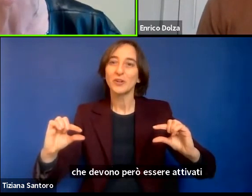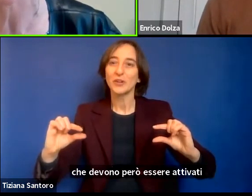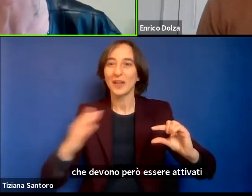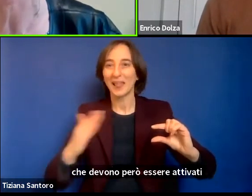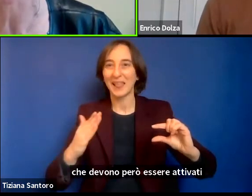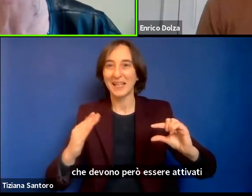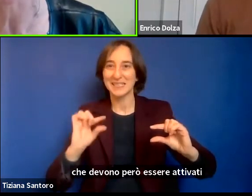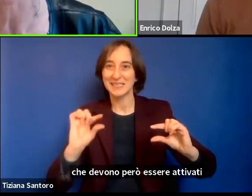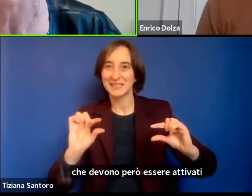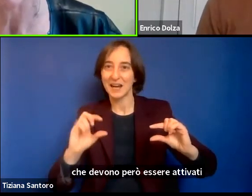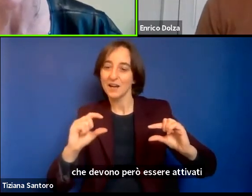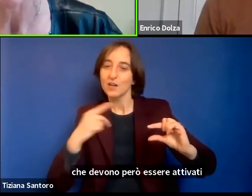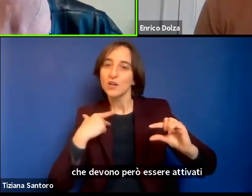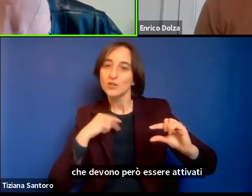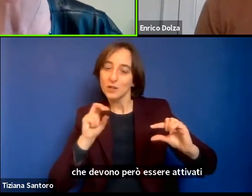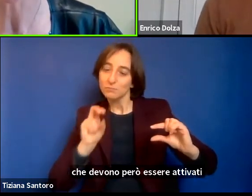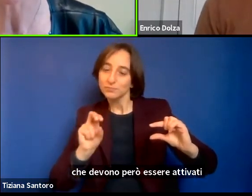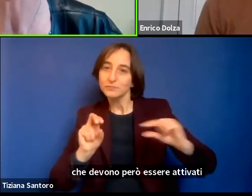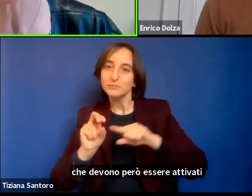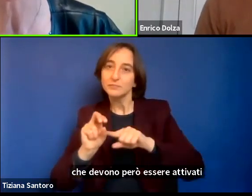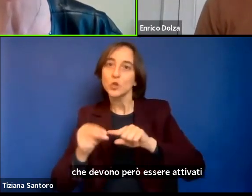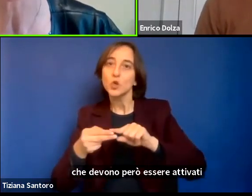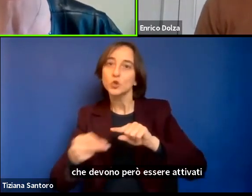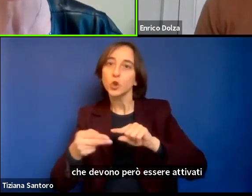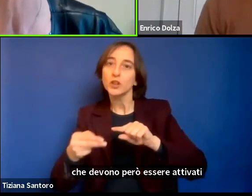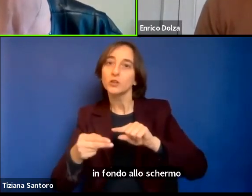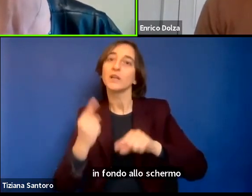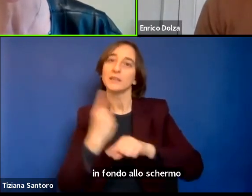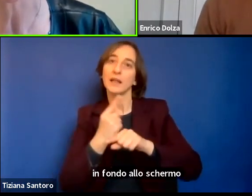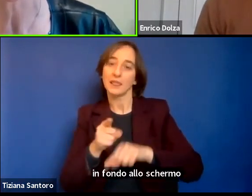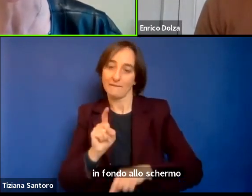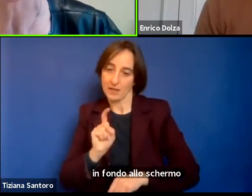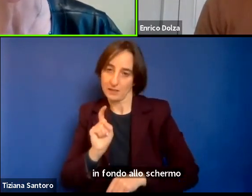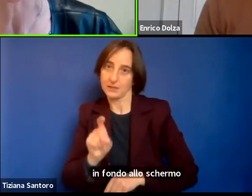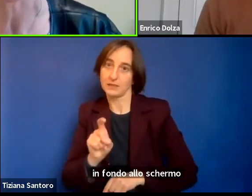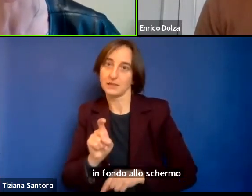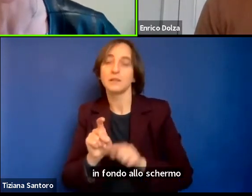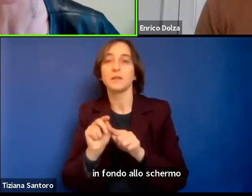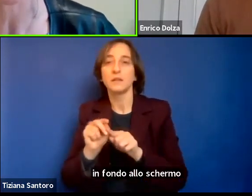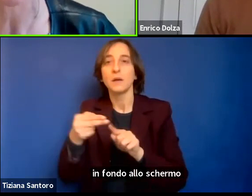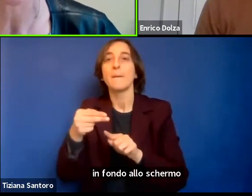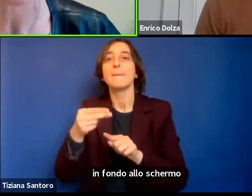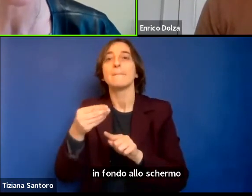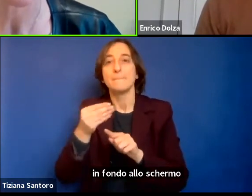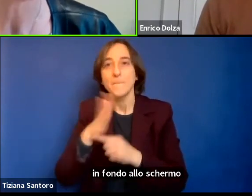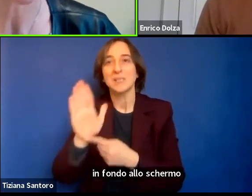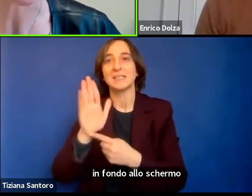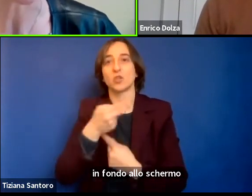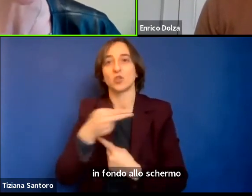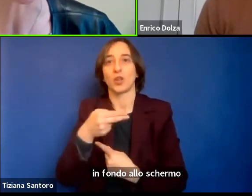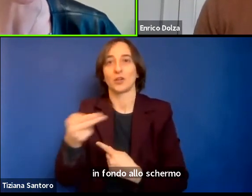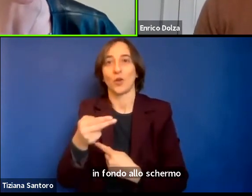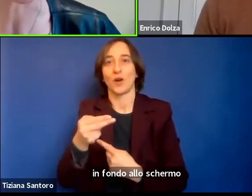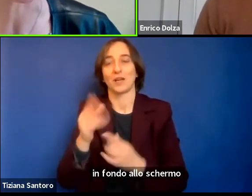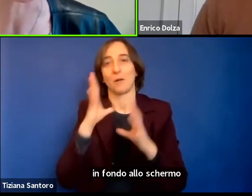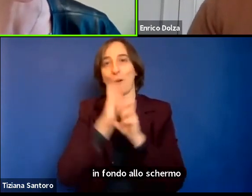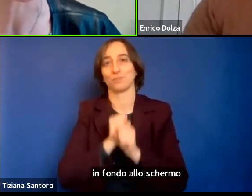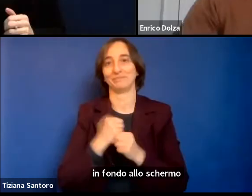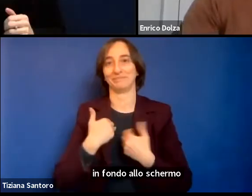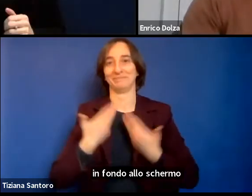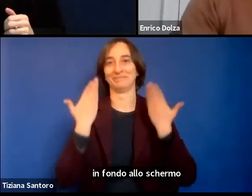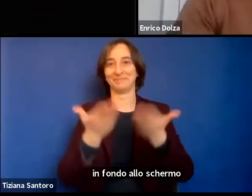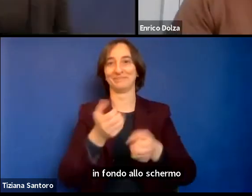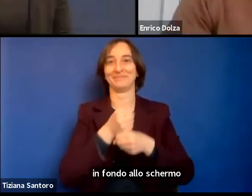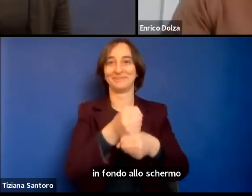parte destra, sottotitoli, va attivata la funzione mostra sottotitoli. Mi taccio subito.